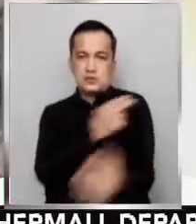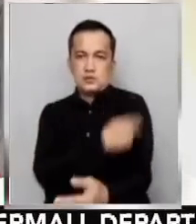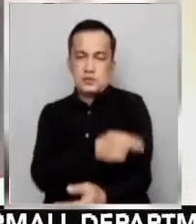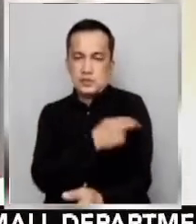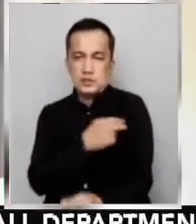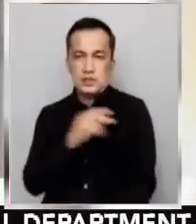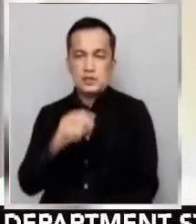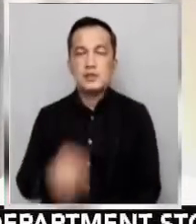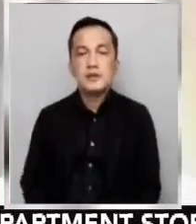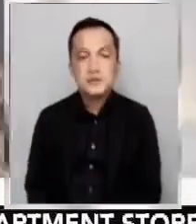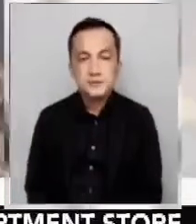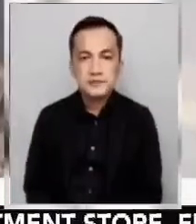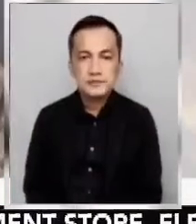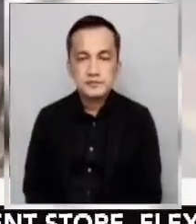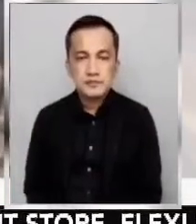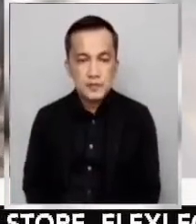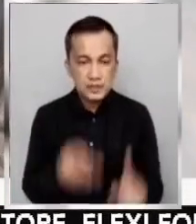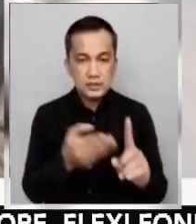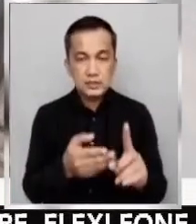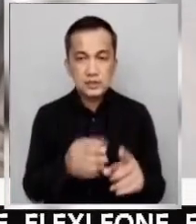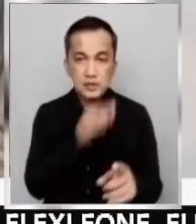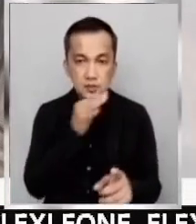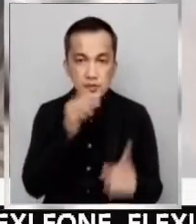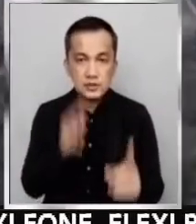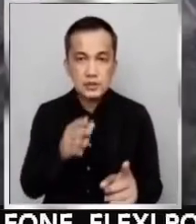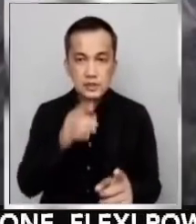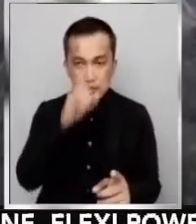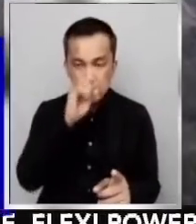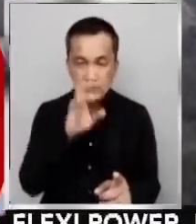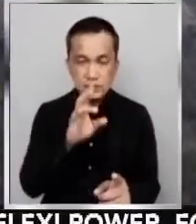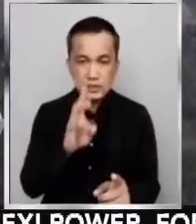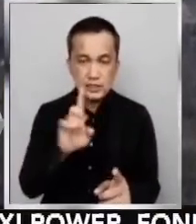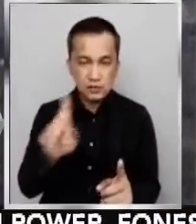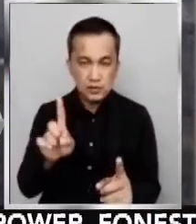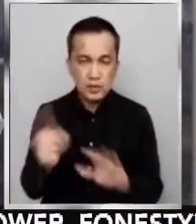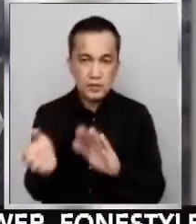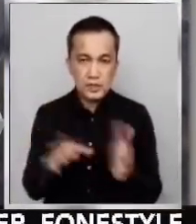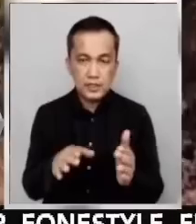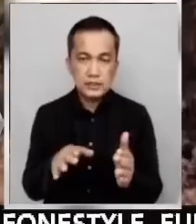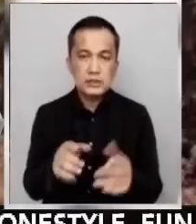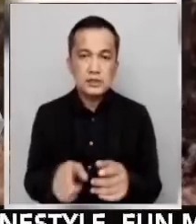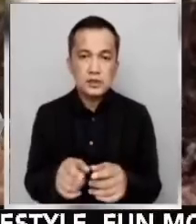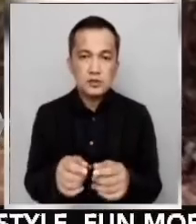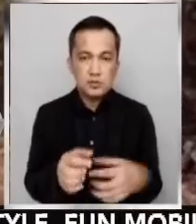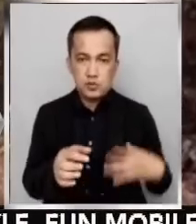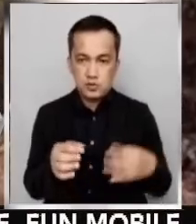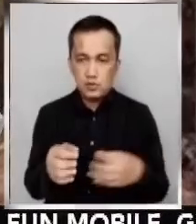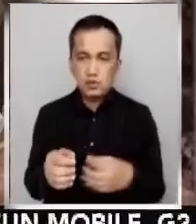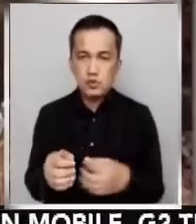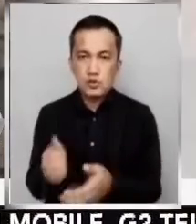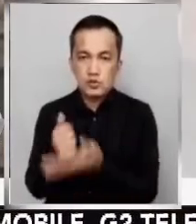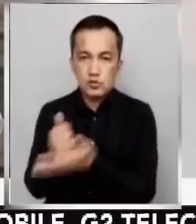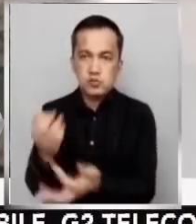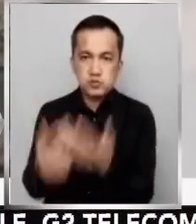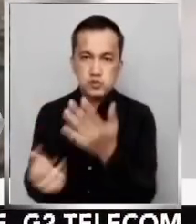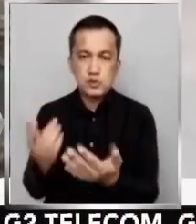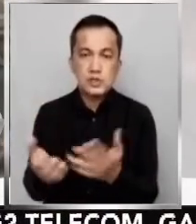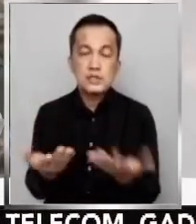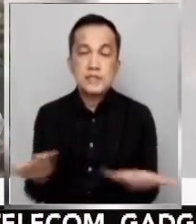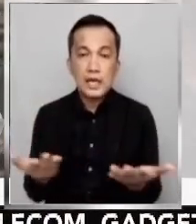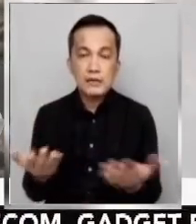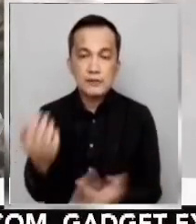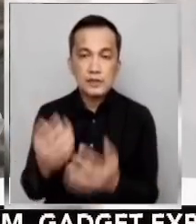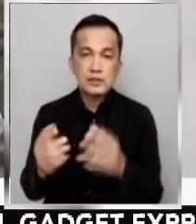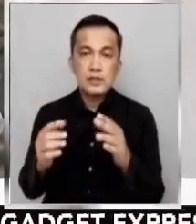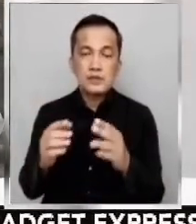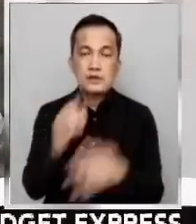Patay naman ang isang magsasakang 61 anyos na voluntaryong tumulong sa pag-apula ng forest fire sa Bocod, Benguet. Base sa